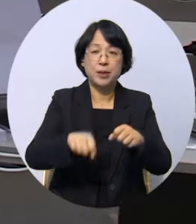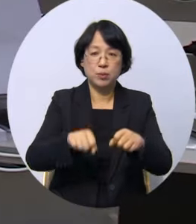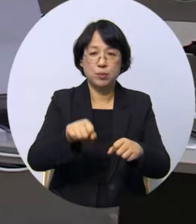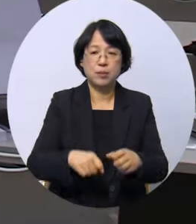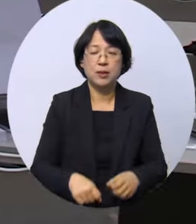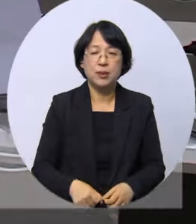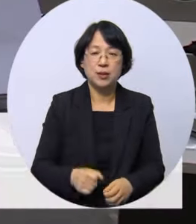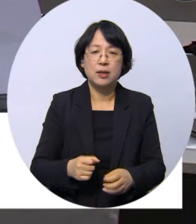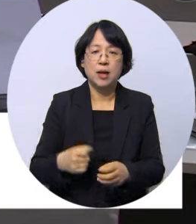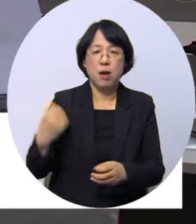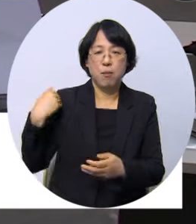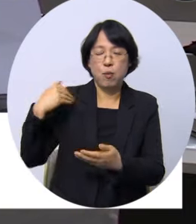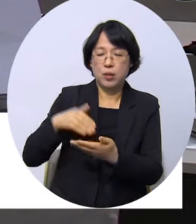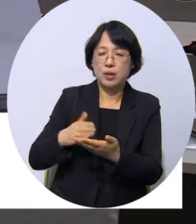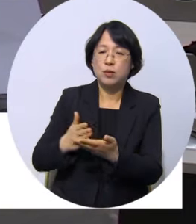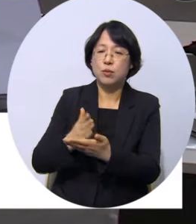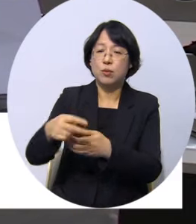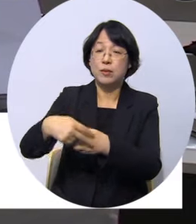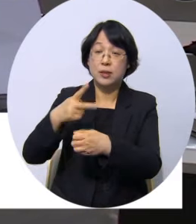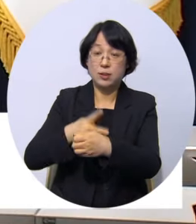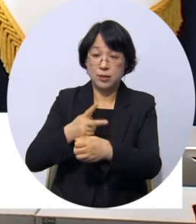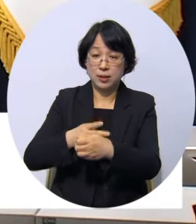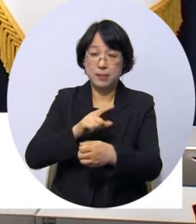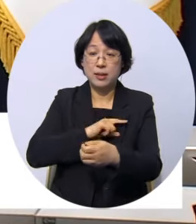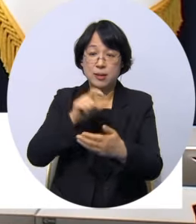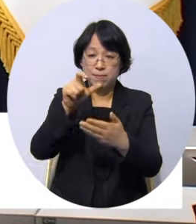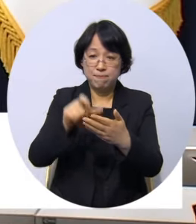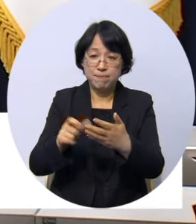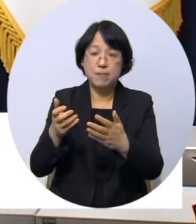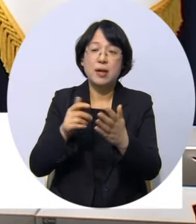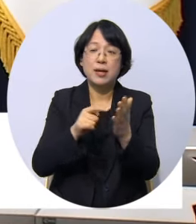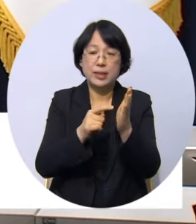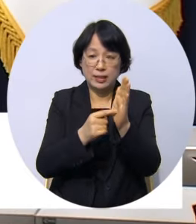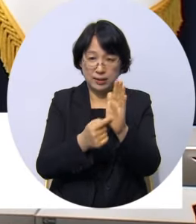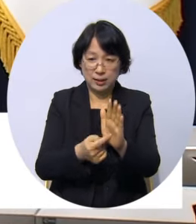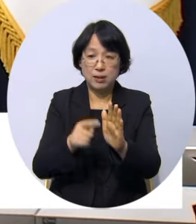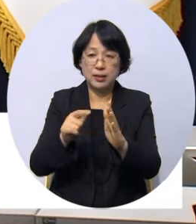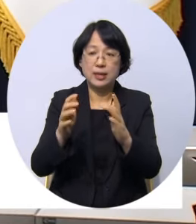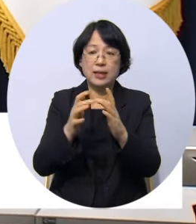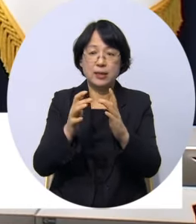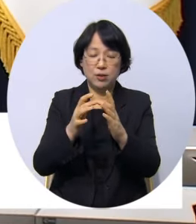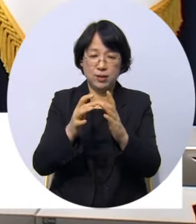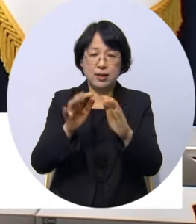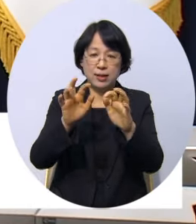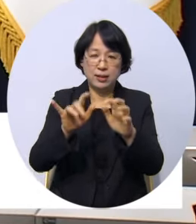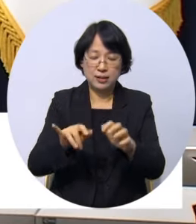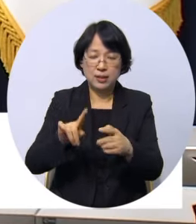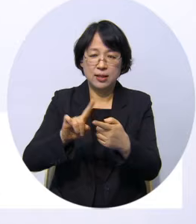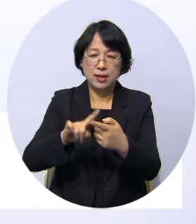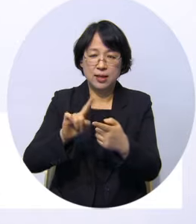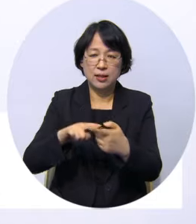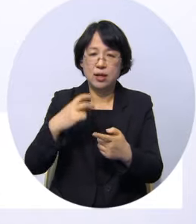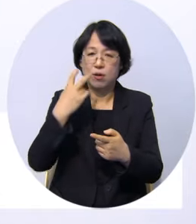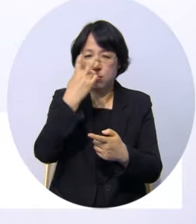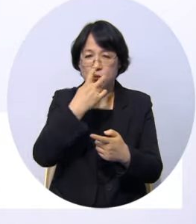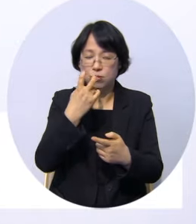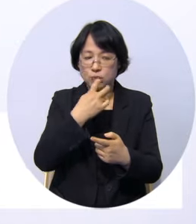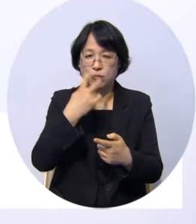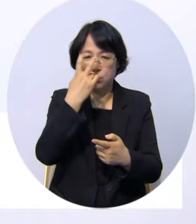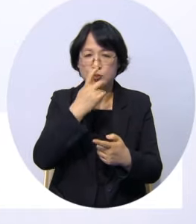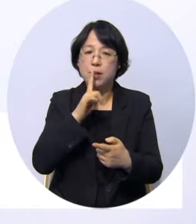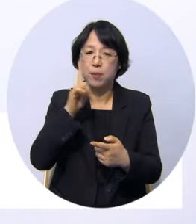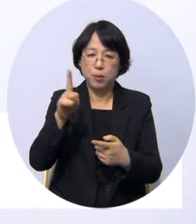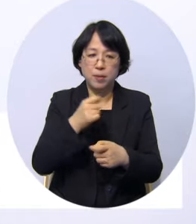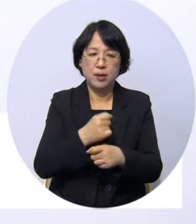복귀 전공의의 실명을 거론한 게시글에 대해 경찰의 수사를 의뢰했습니다 병원에 남은 전공의를 보호하기 위해